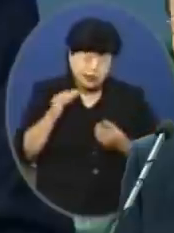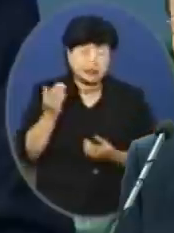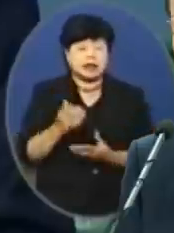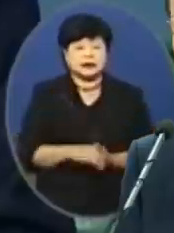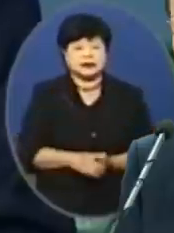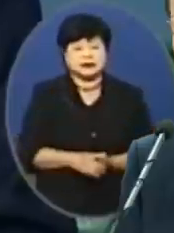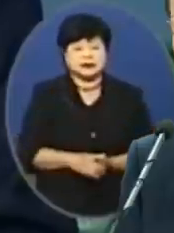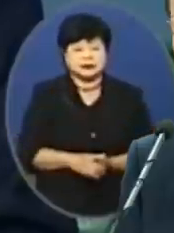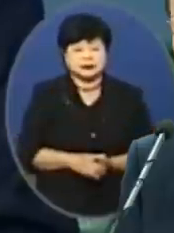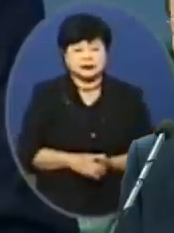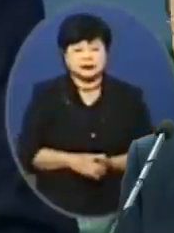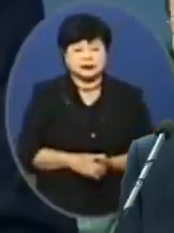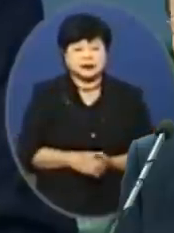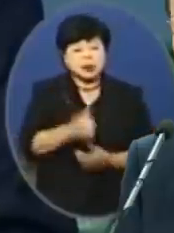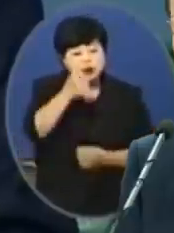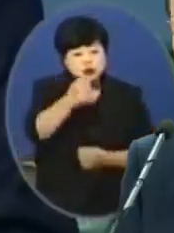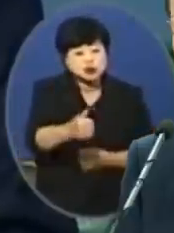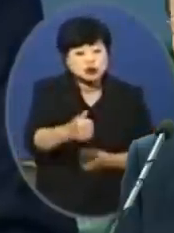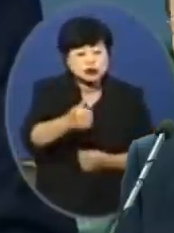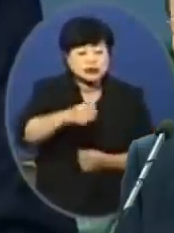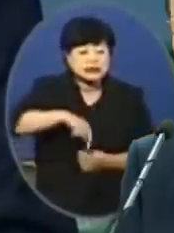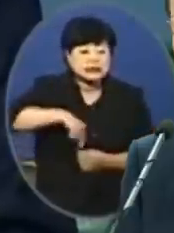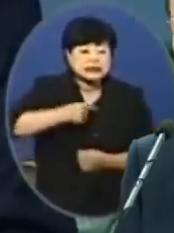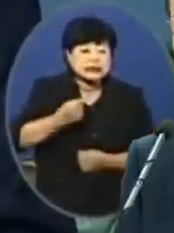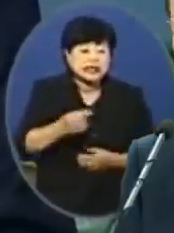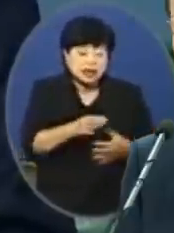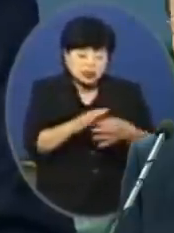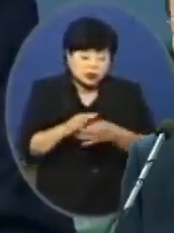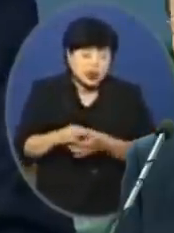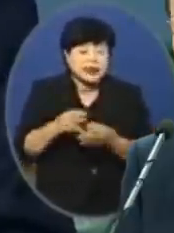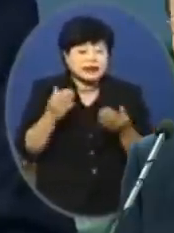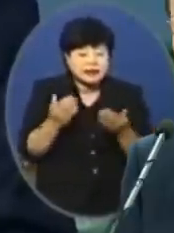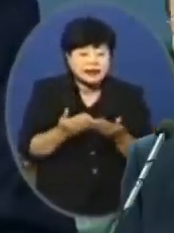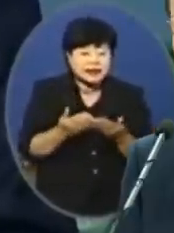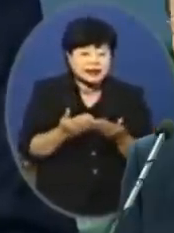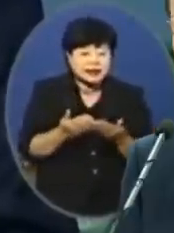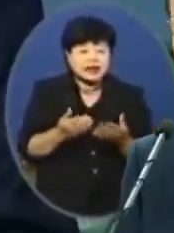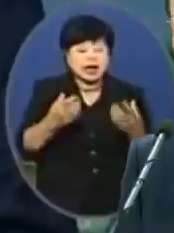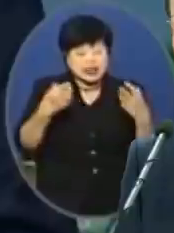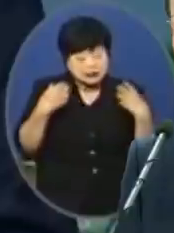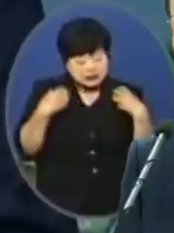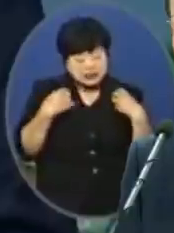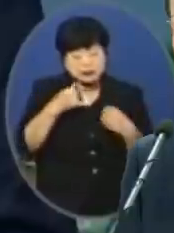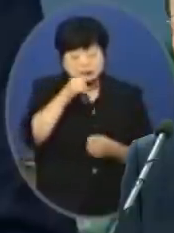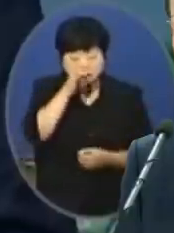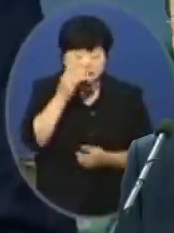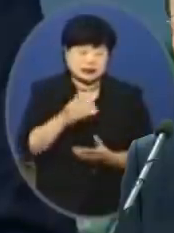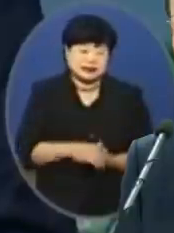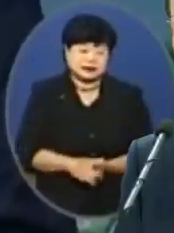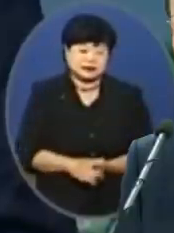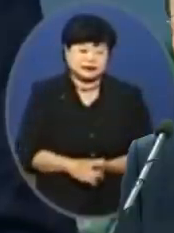되는 것입니다. 주인은 자기에게 속한 모든 일을 다 책임지는 것입니다.